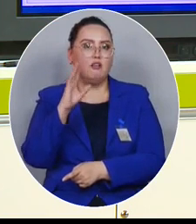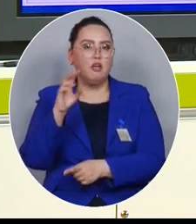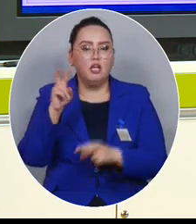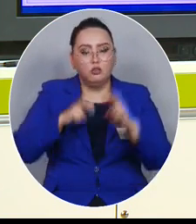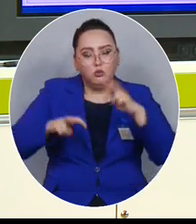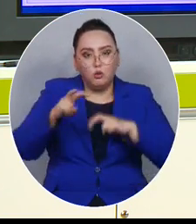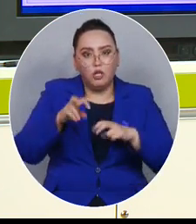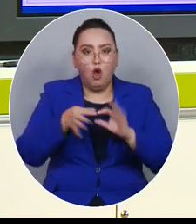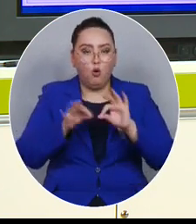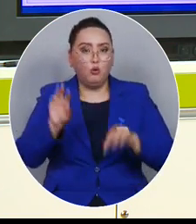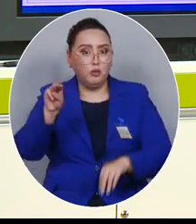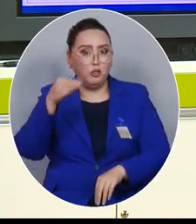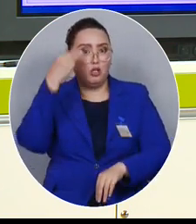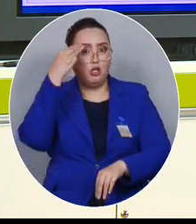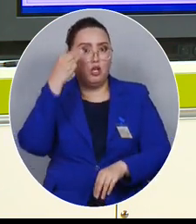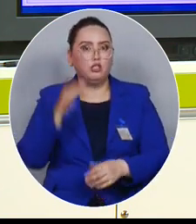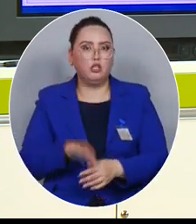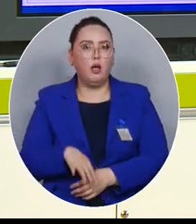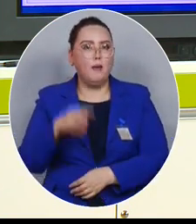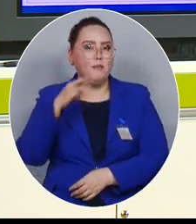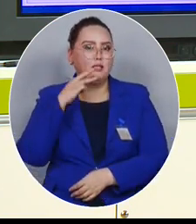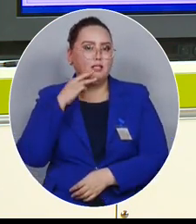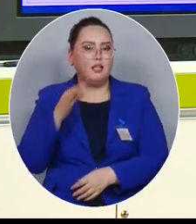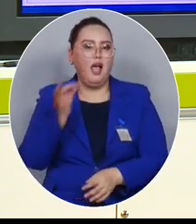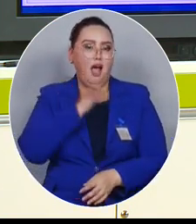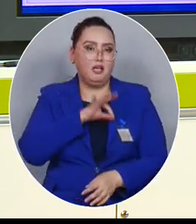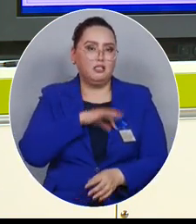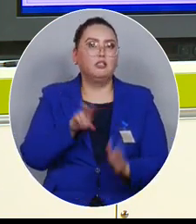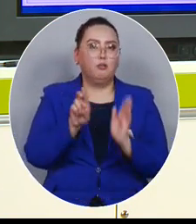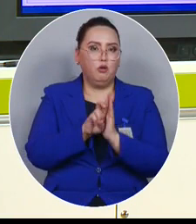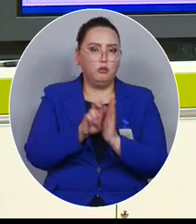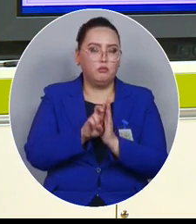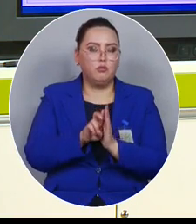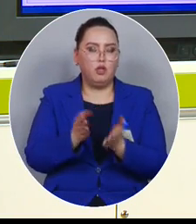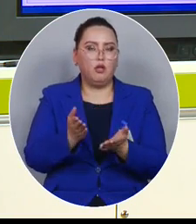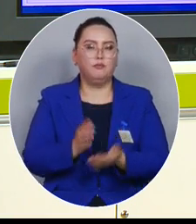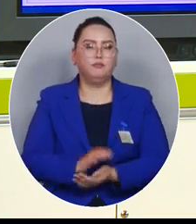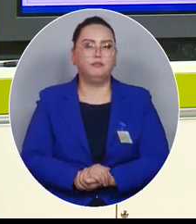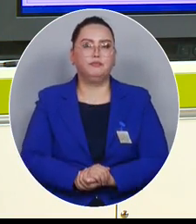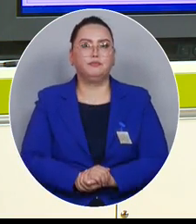өгүлбрээг тодорхоолох гэсэн энэ мэдлэгтээ олдахэж ашхилх хэрэгтэээ гэдгээг самах гасто.